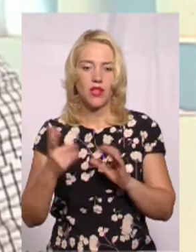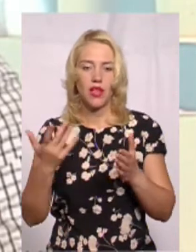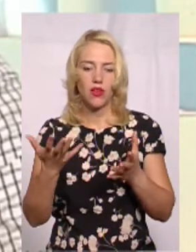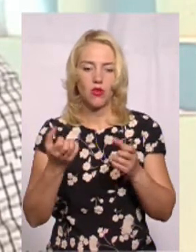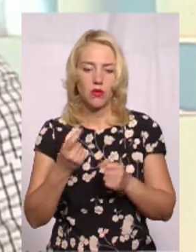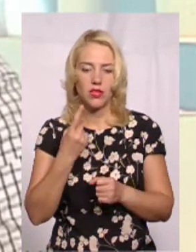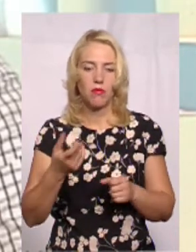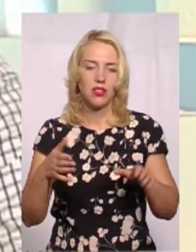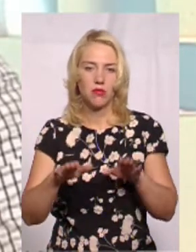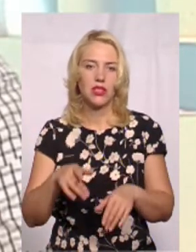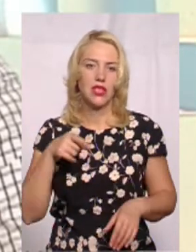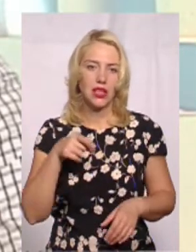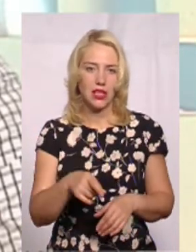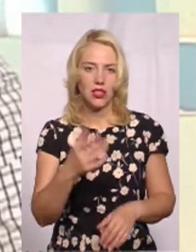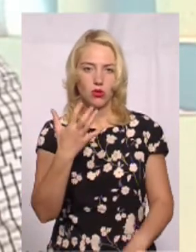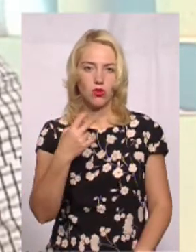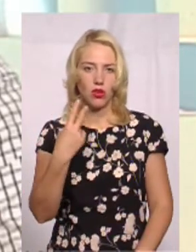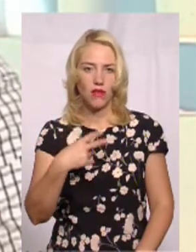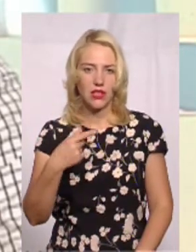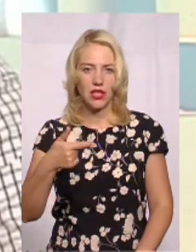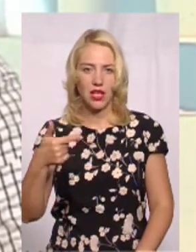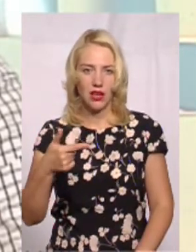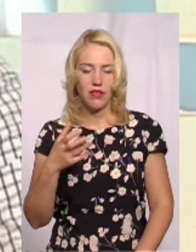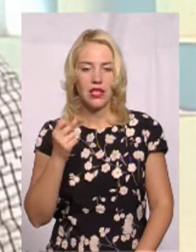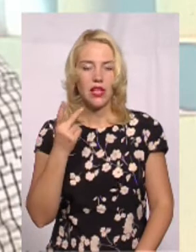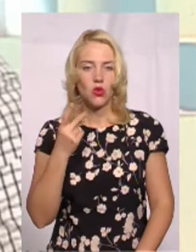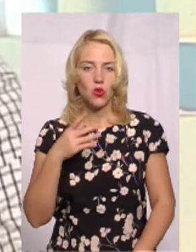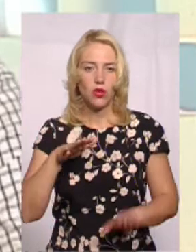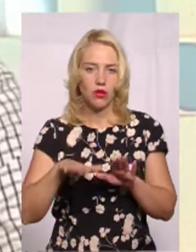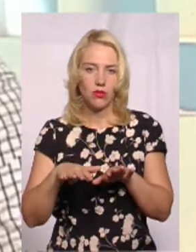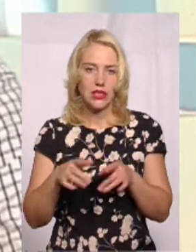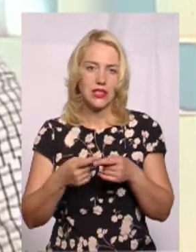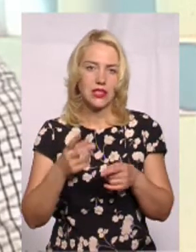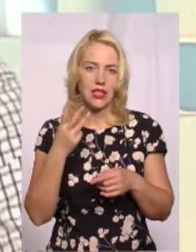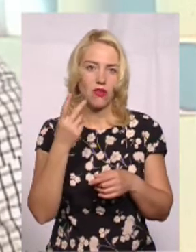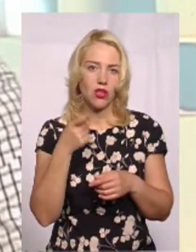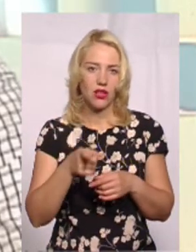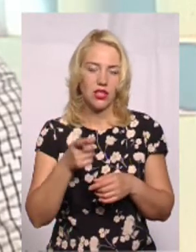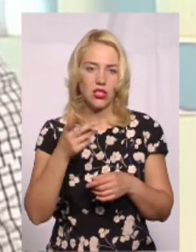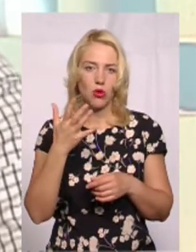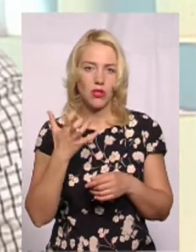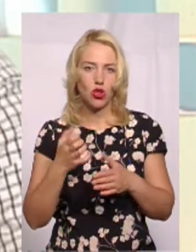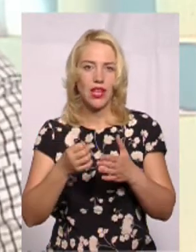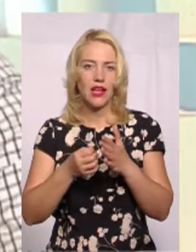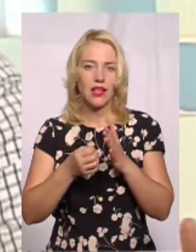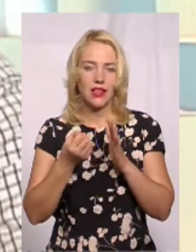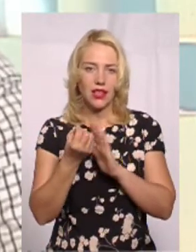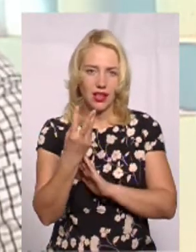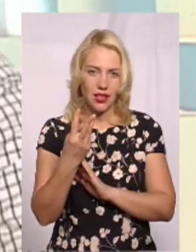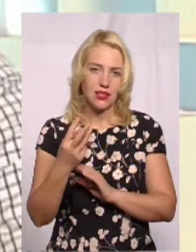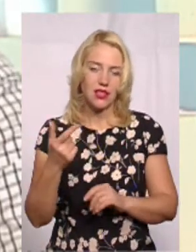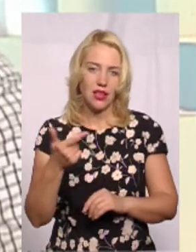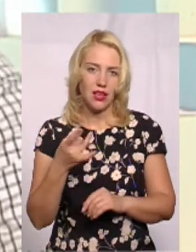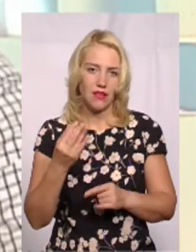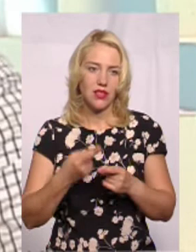місце 1520 гривень, а за друге місце 1013 гривень. Це